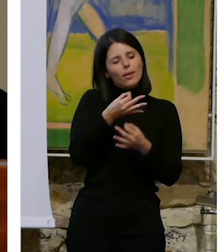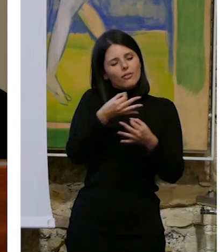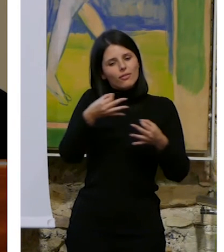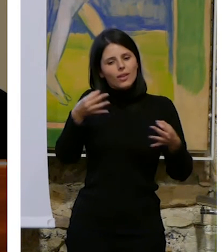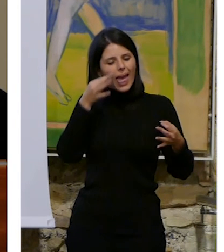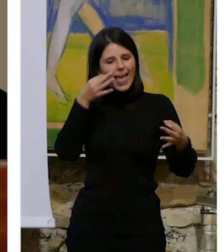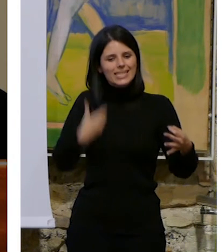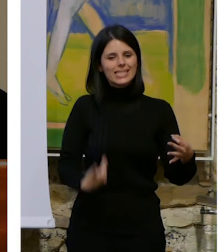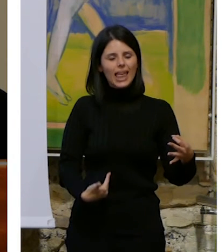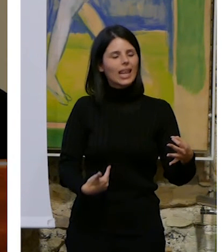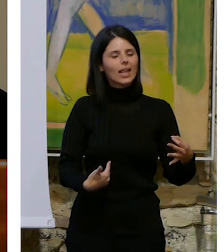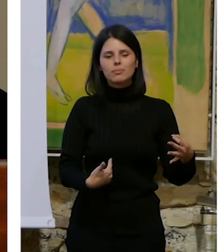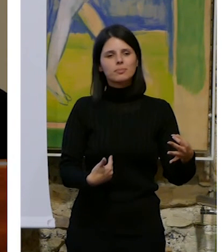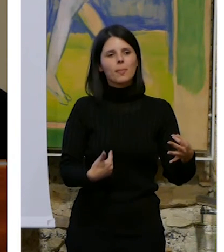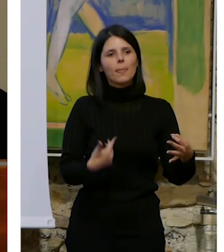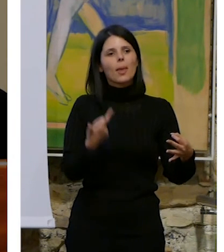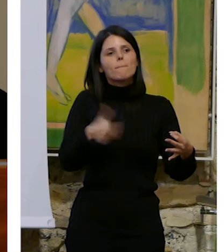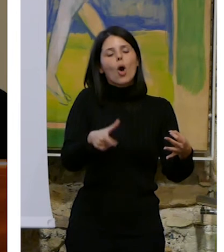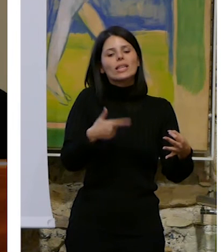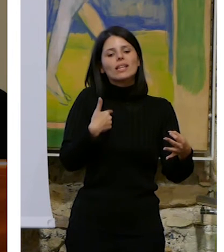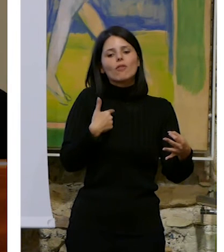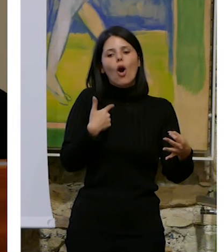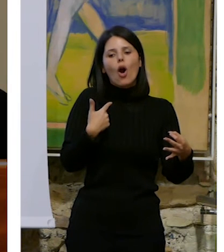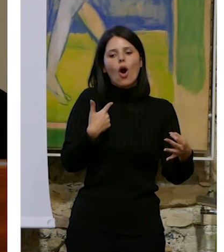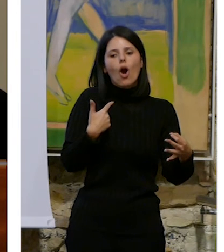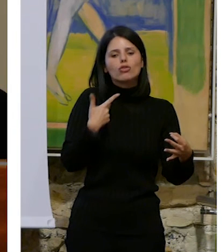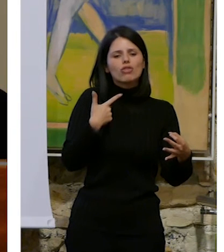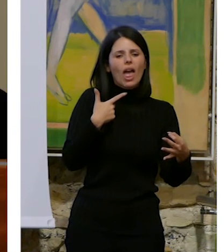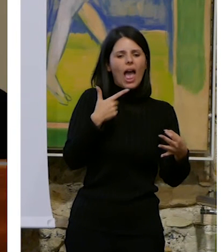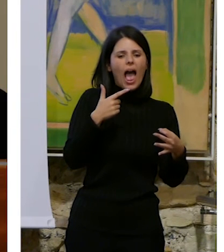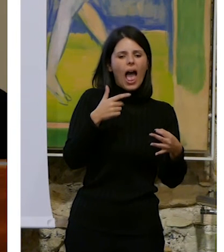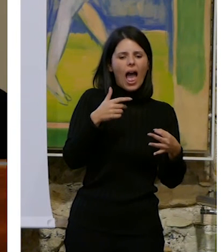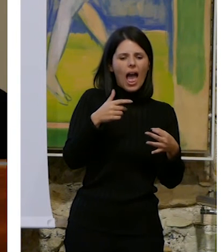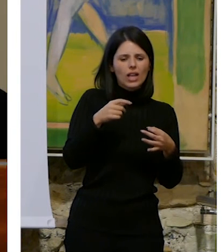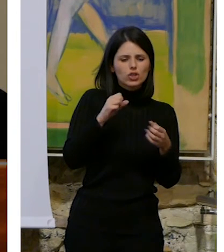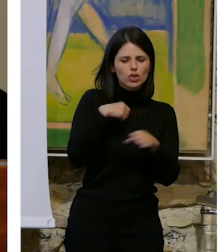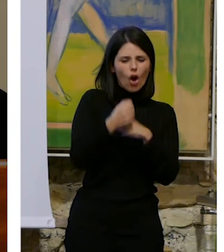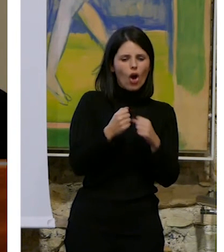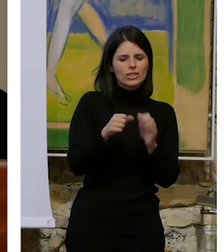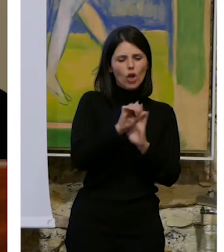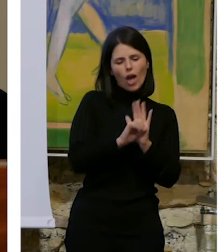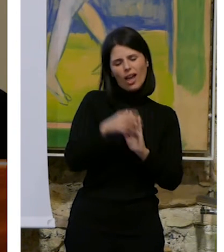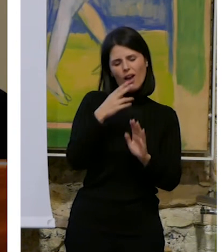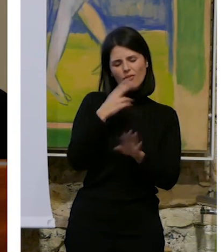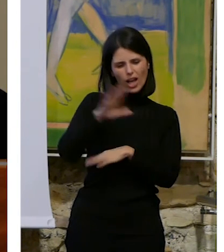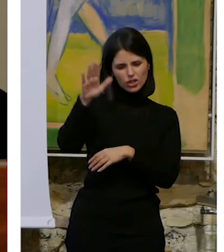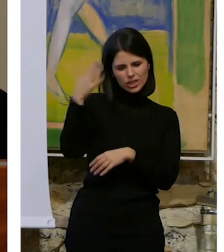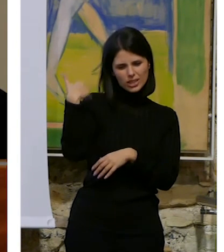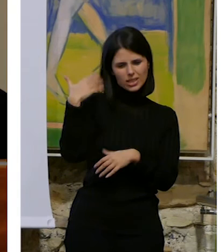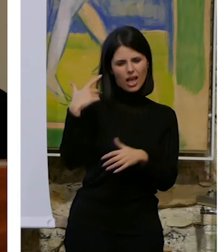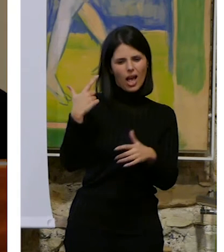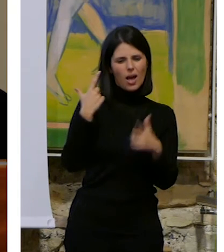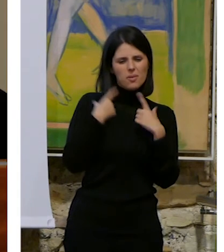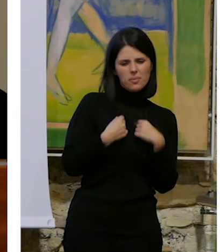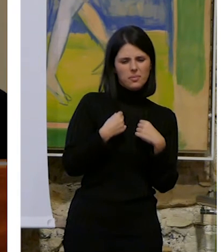dell'essere, perché quello lì si era menata troppo col gagliardetto, con la roba lì, con la camicia pesante, gli scarponi.